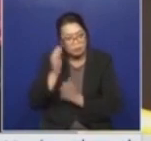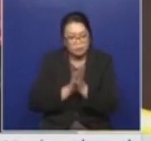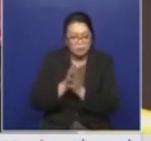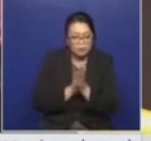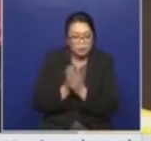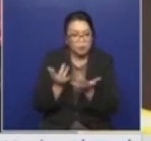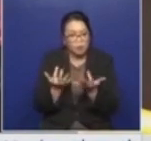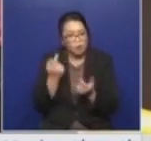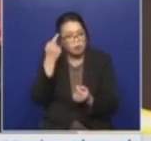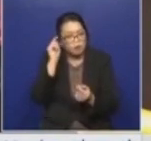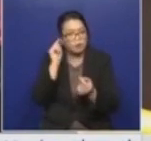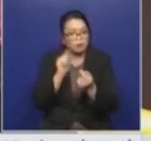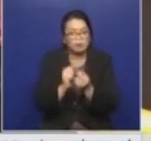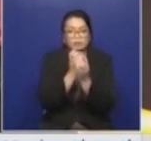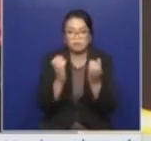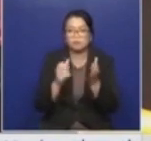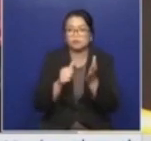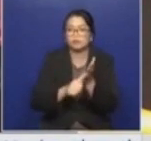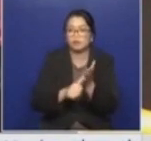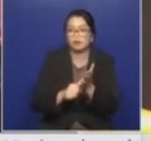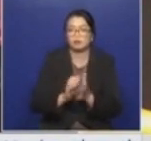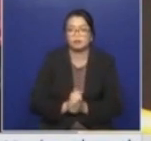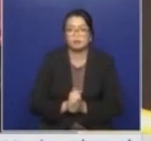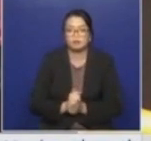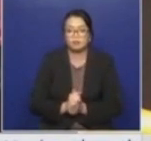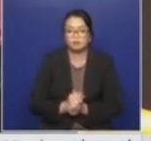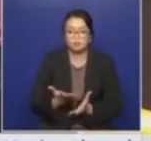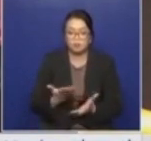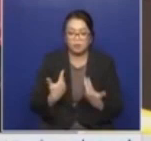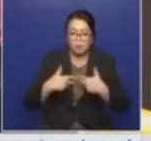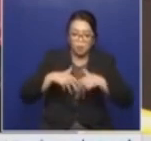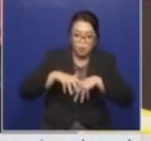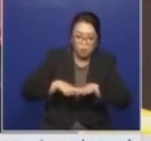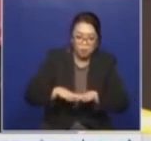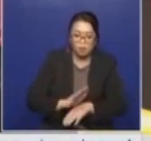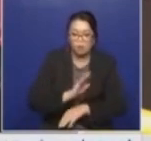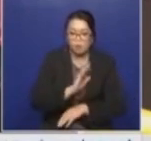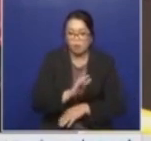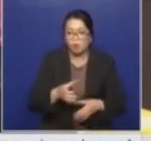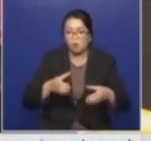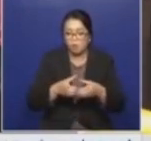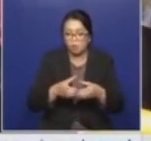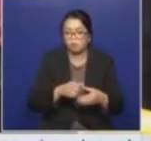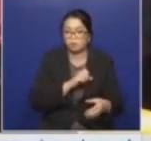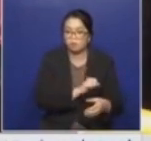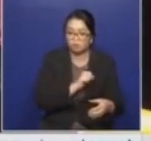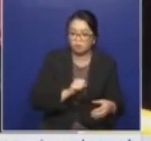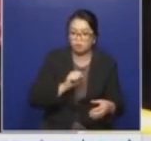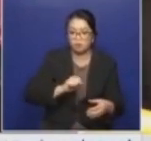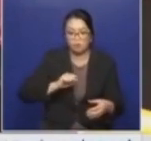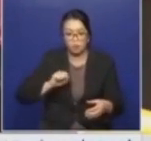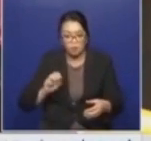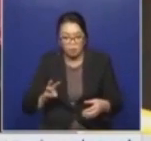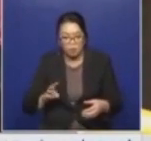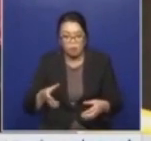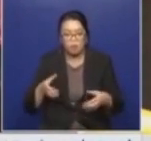อความรู้สึกของพี่น้องประชาชนทั่วประเทศแล้วก็เป็นความสำเร็จเป็นความร่วมมือร่วมแรงร่ว